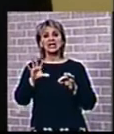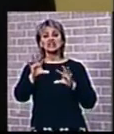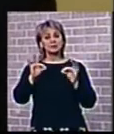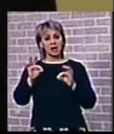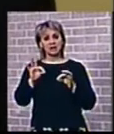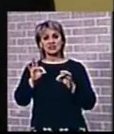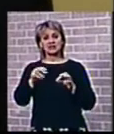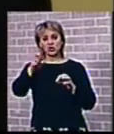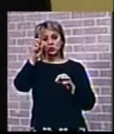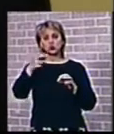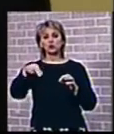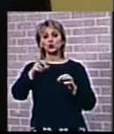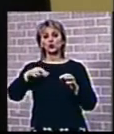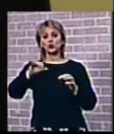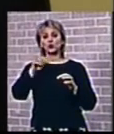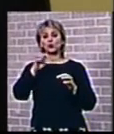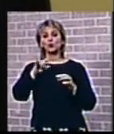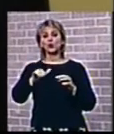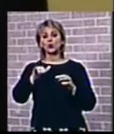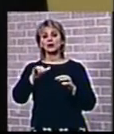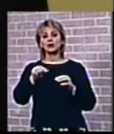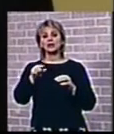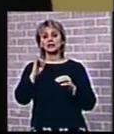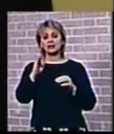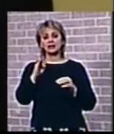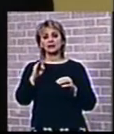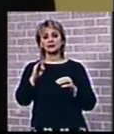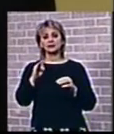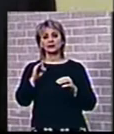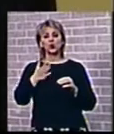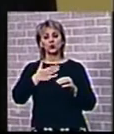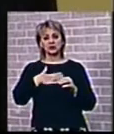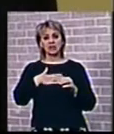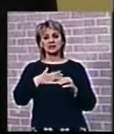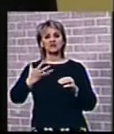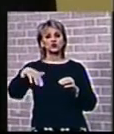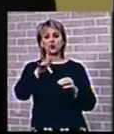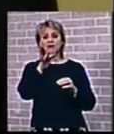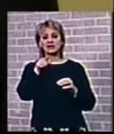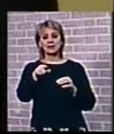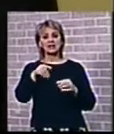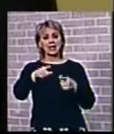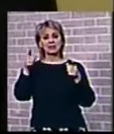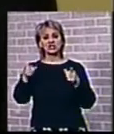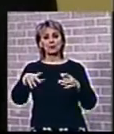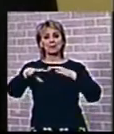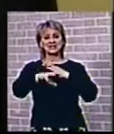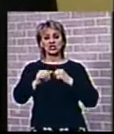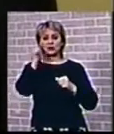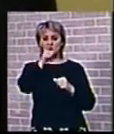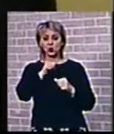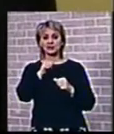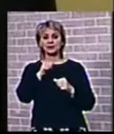избрались в Государственную Думу. И у нас все время на протяжении последнего